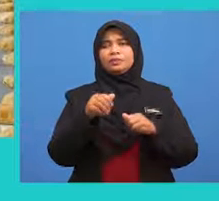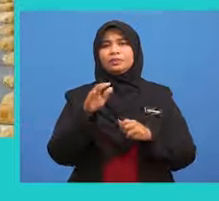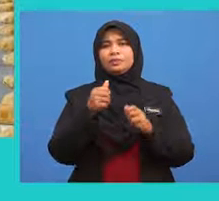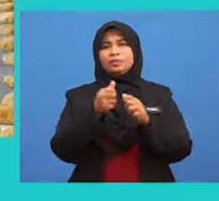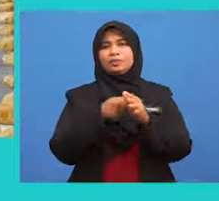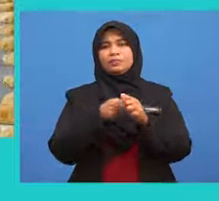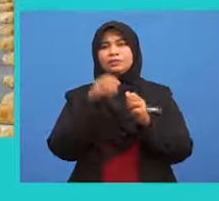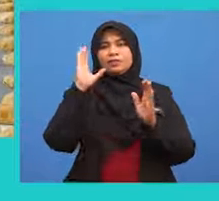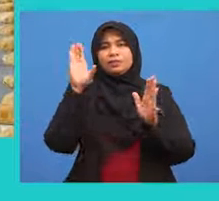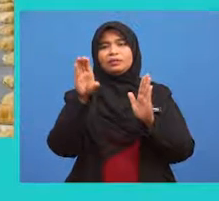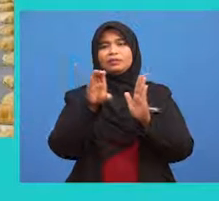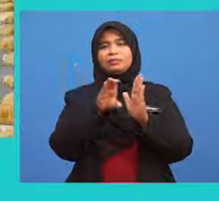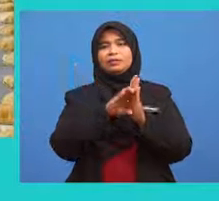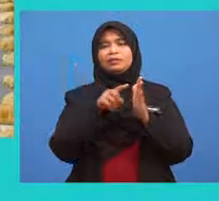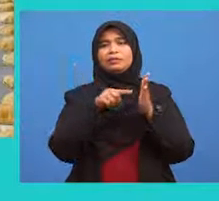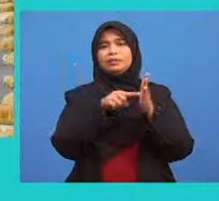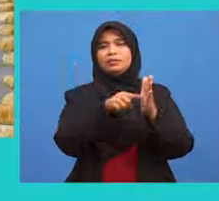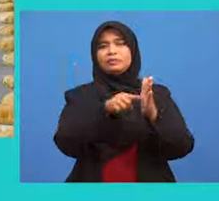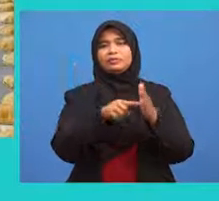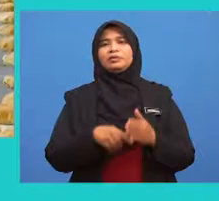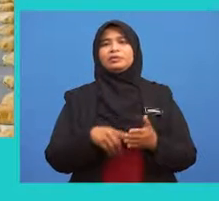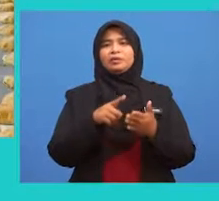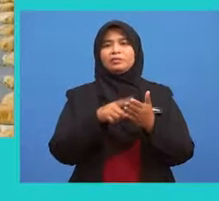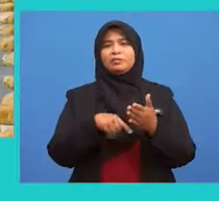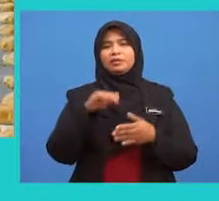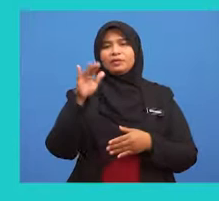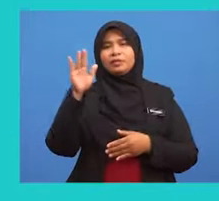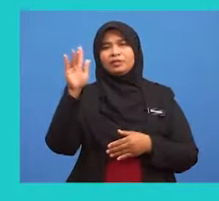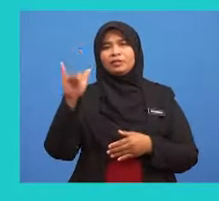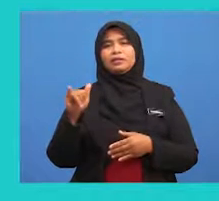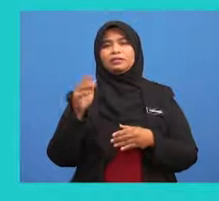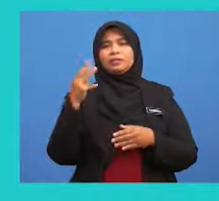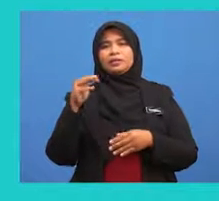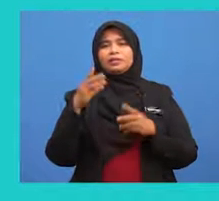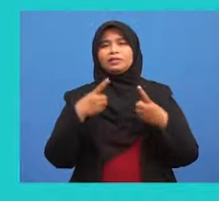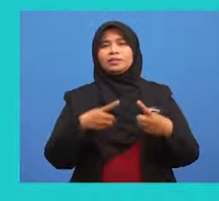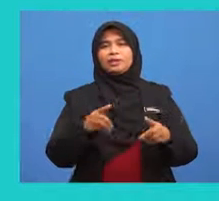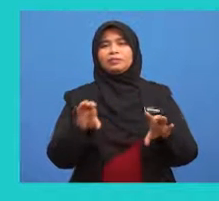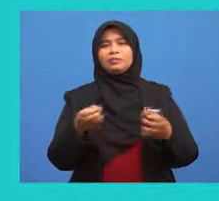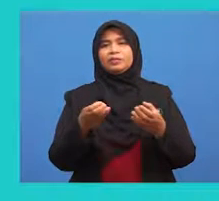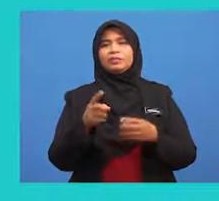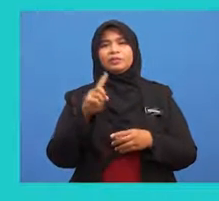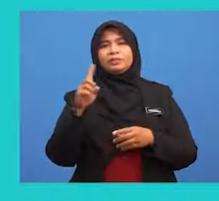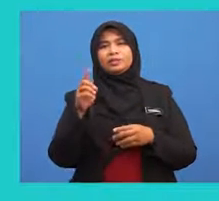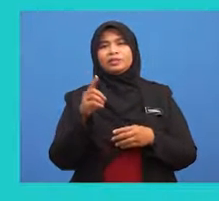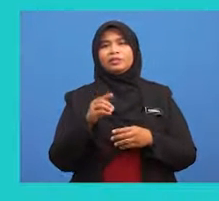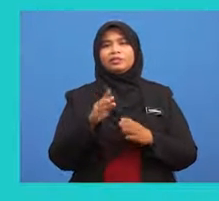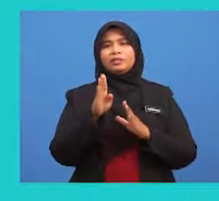dipaparkan. Apakah yang mereka sedang lakukan? Di manakah situasi ini